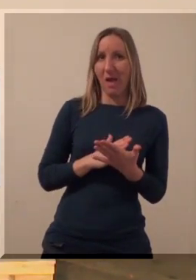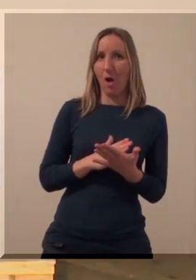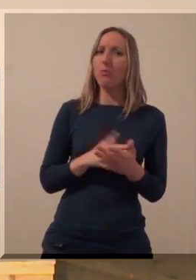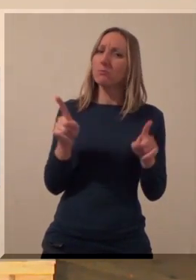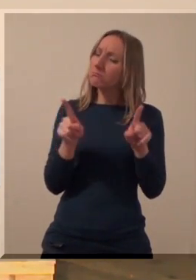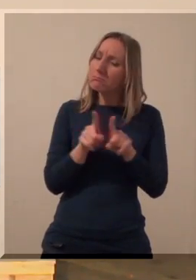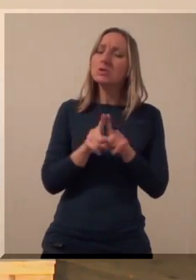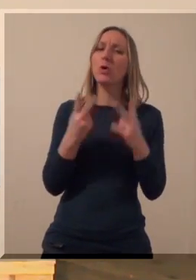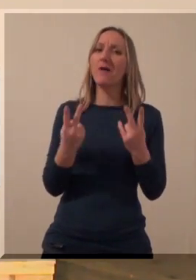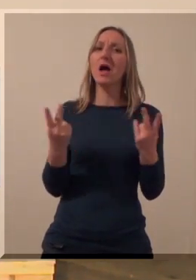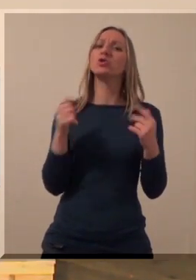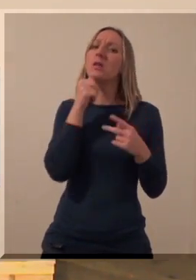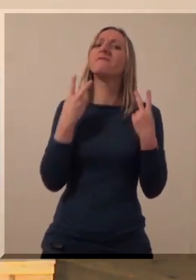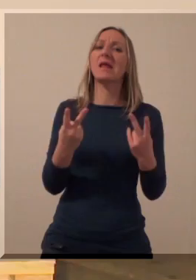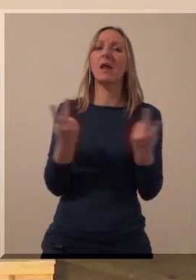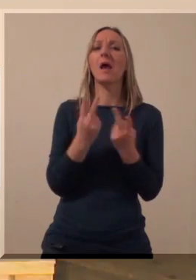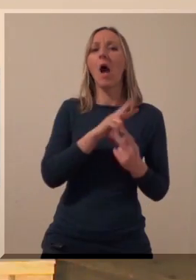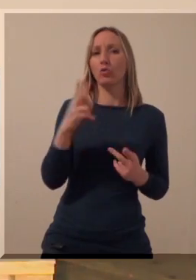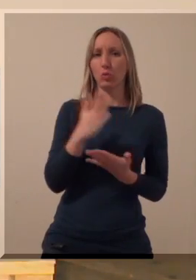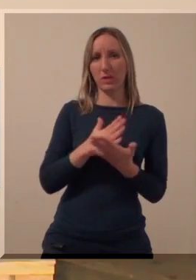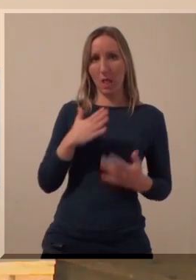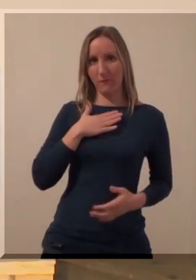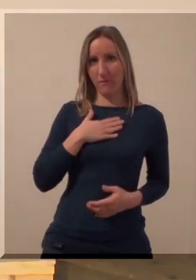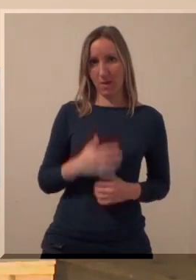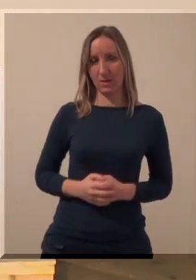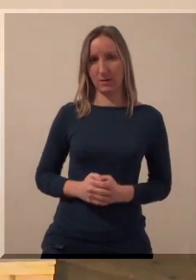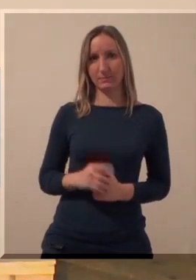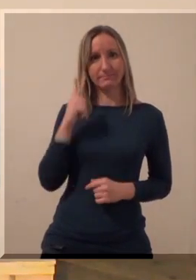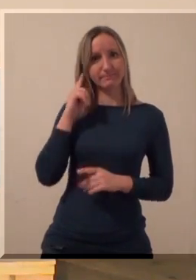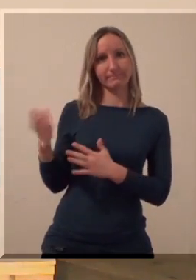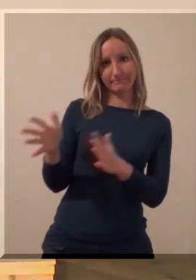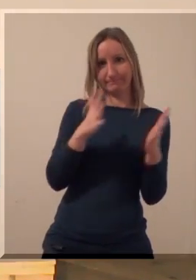deo, jednako važan i vredan kao svi ostali.